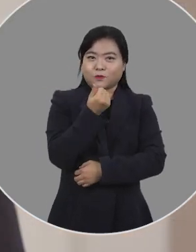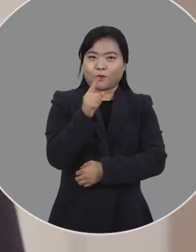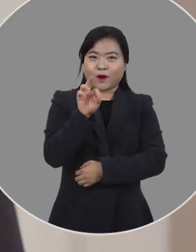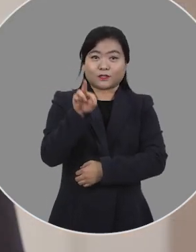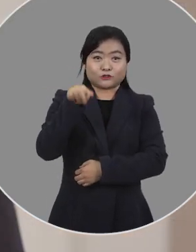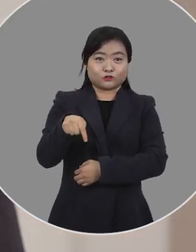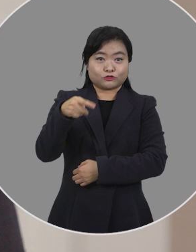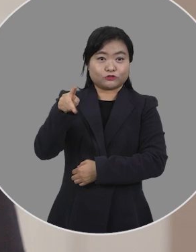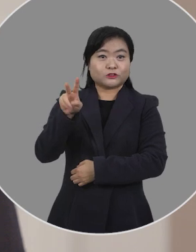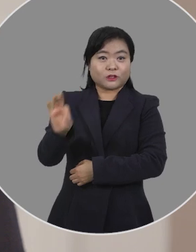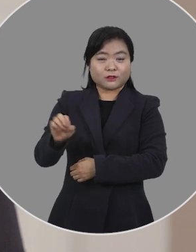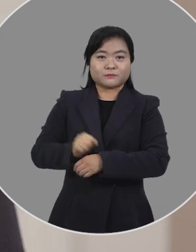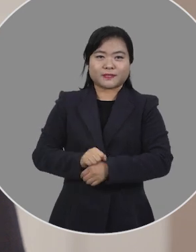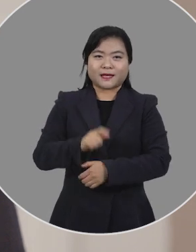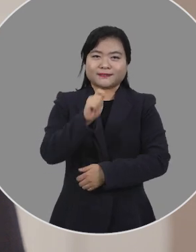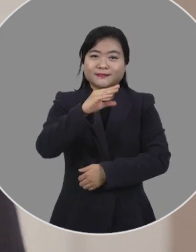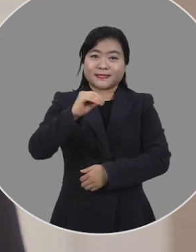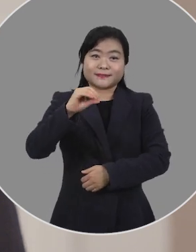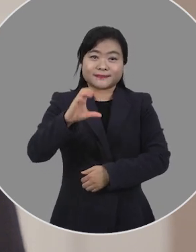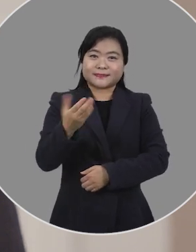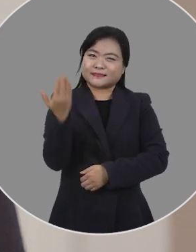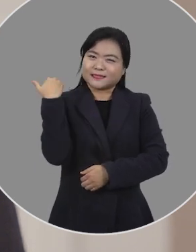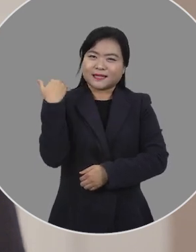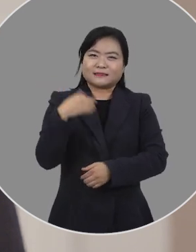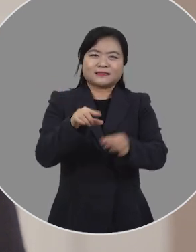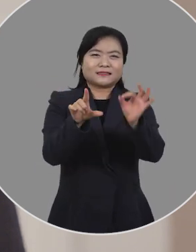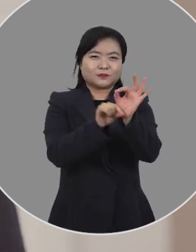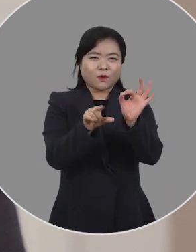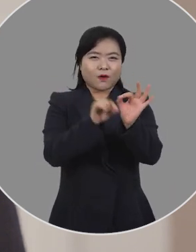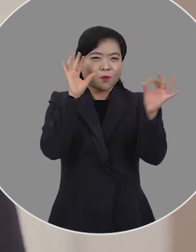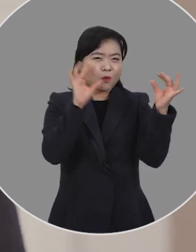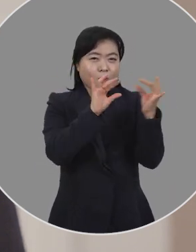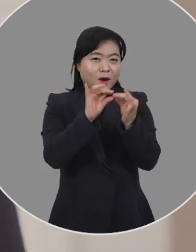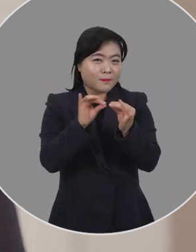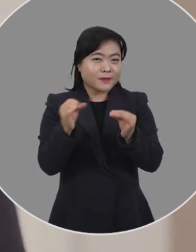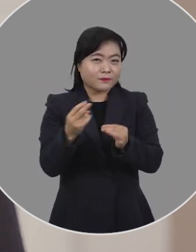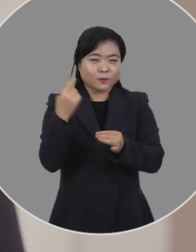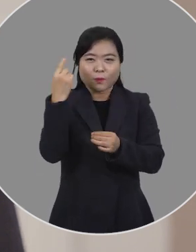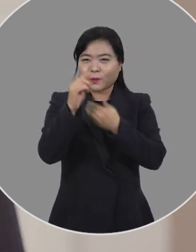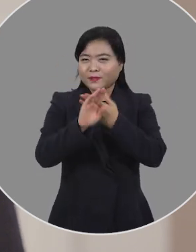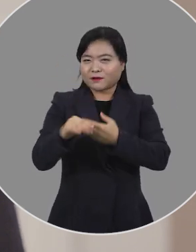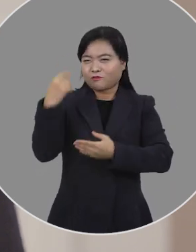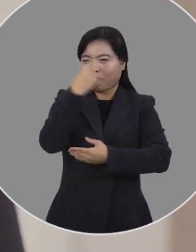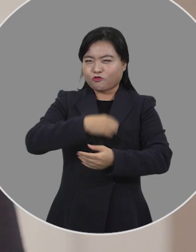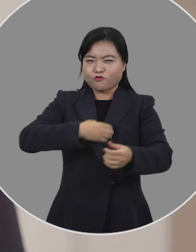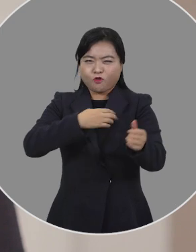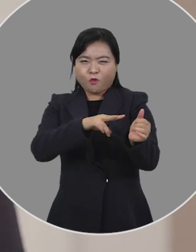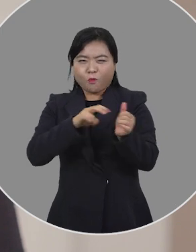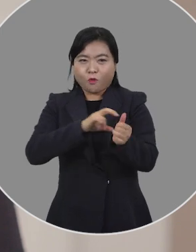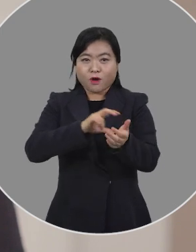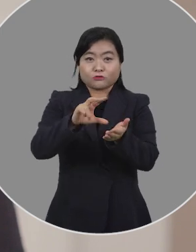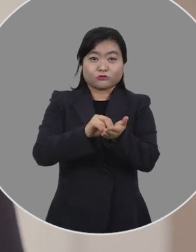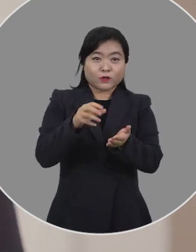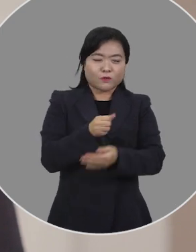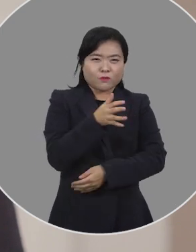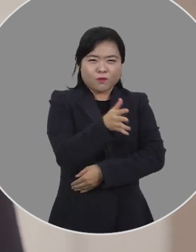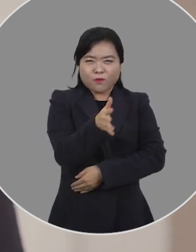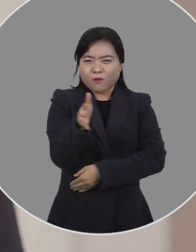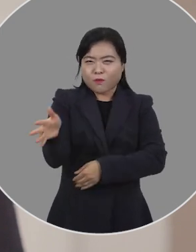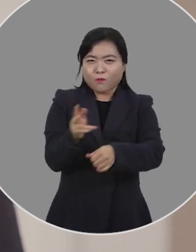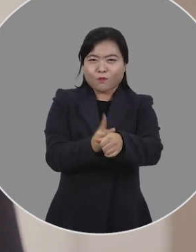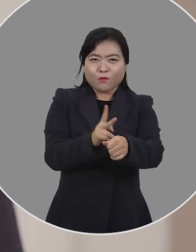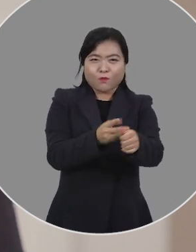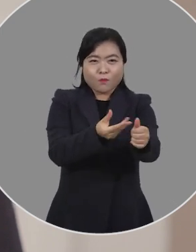황수경입니다. TNC 재단에서는 지난 10월 공감의 또 다른 얼굴 혐오라는 주제로 각 분야의